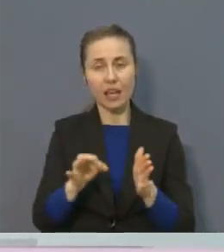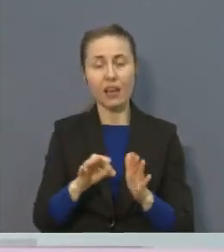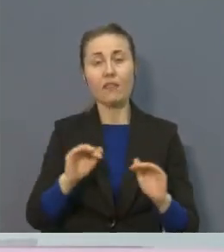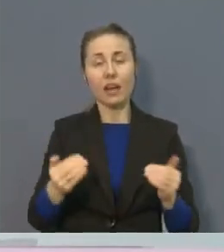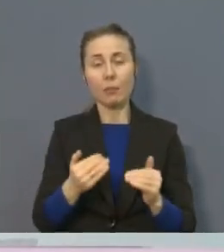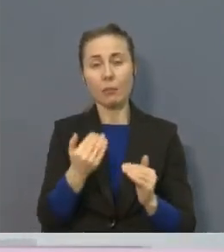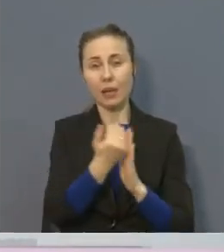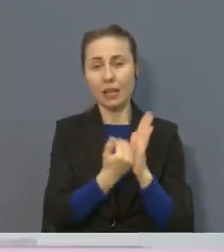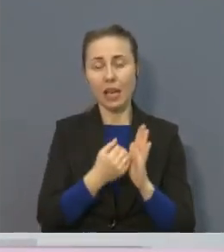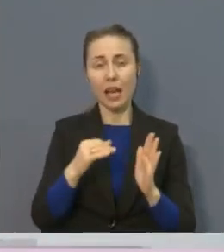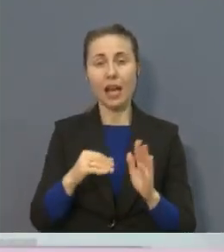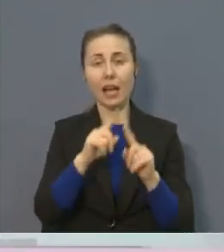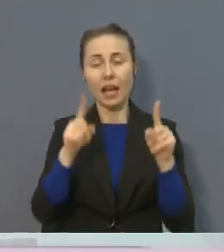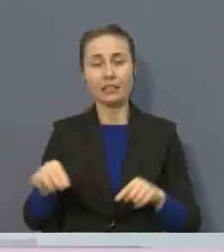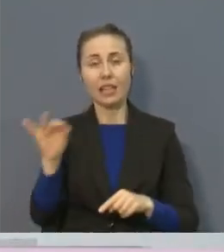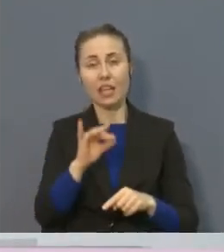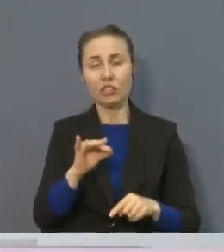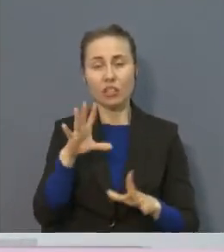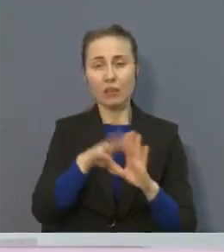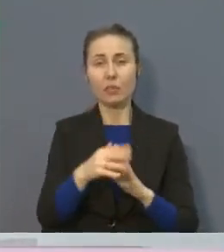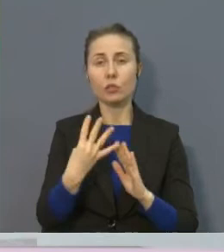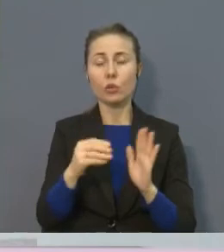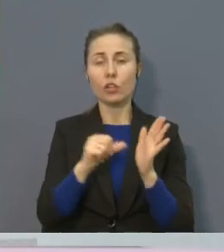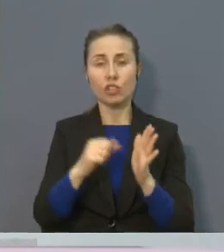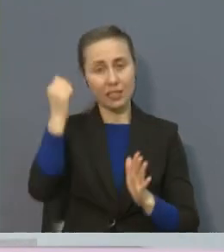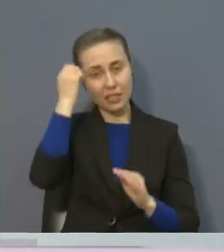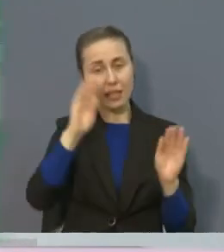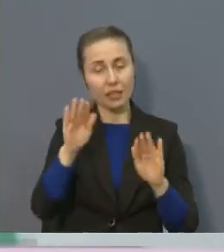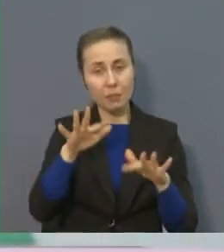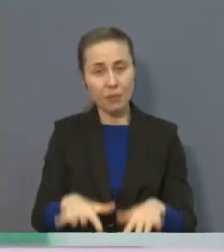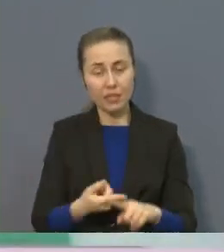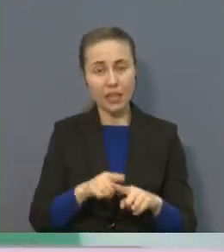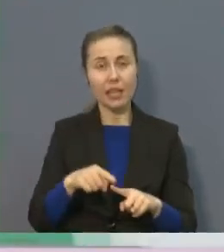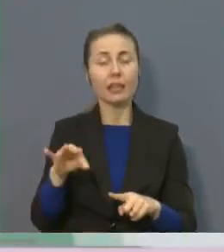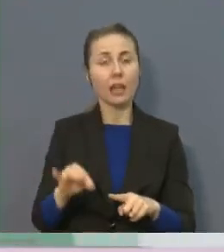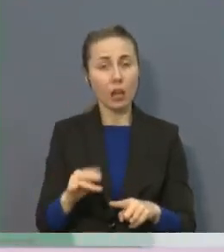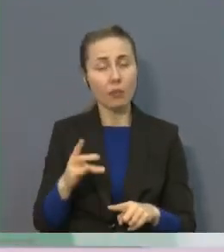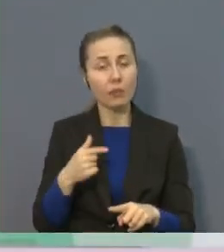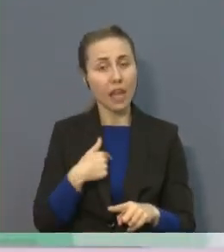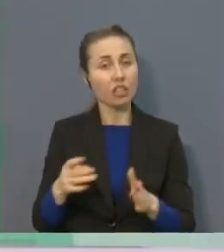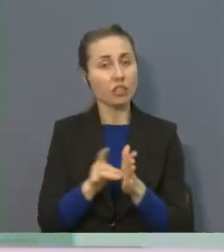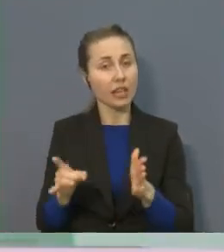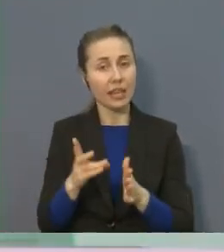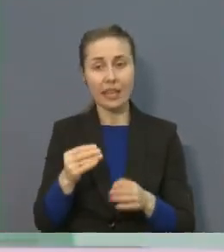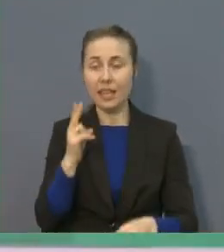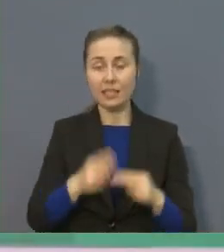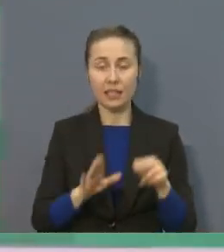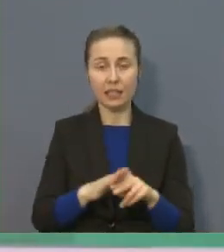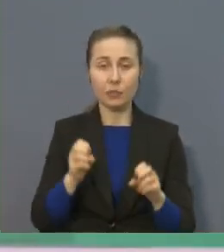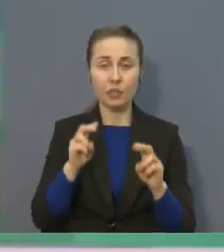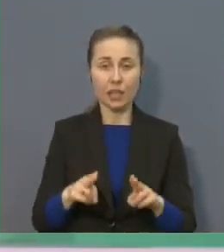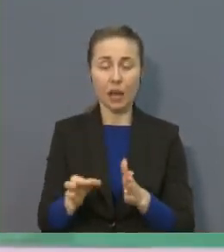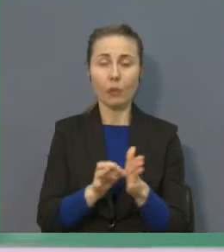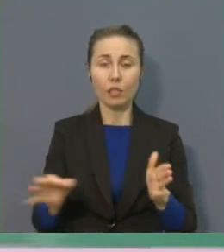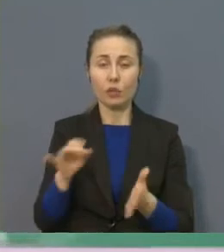аумағында 45 тарихи нысан киелі жерлер картасына енді. Облыс аумағындағы тарихи жәдігерлер мұнымен түгесілмейді. Тарихи мәдени